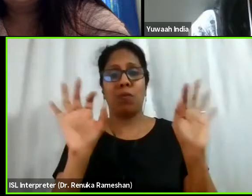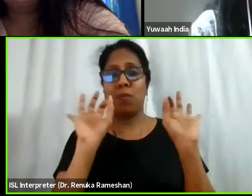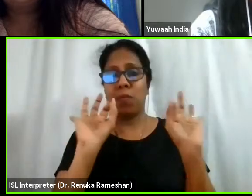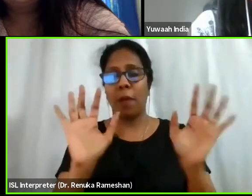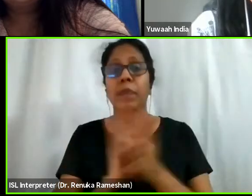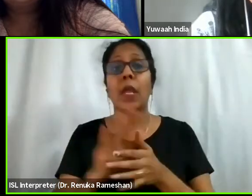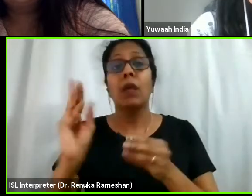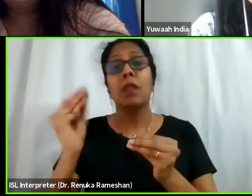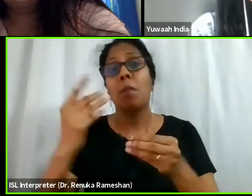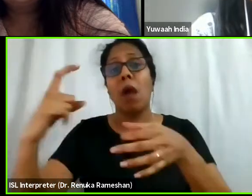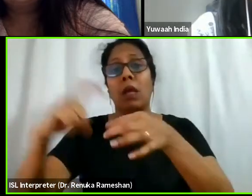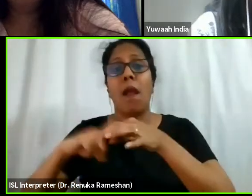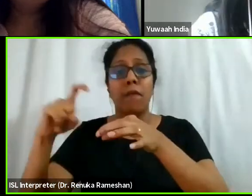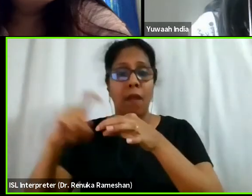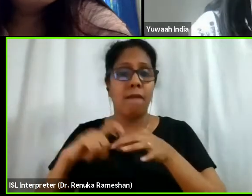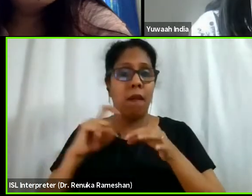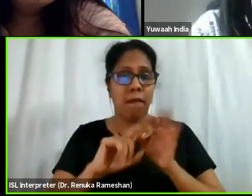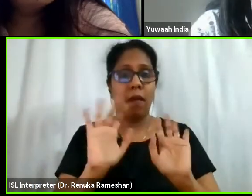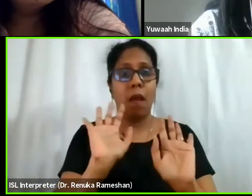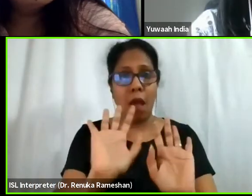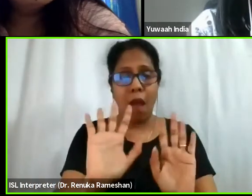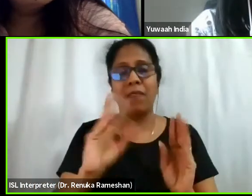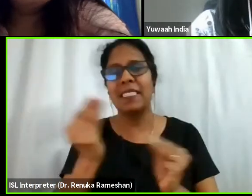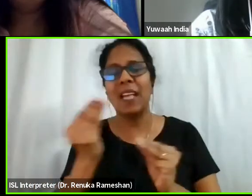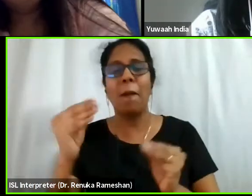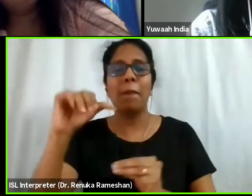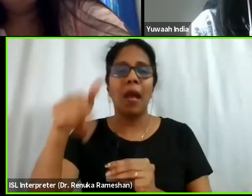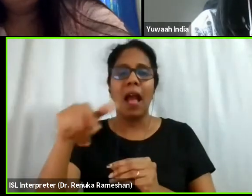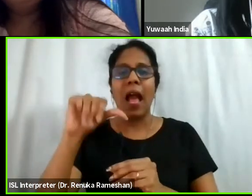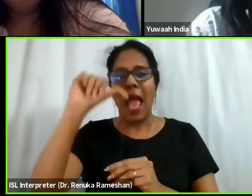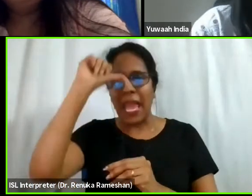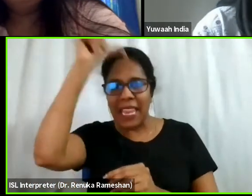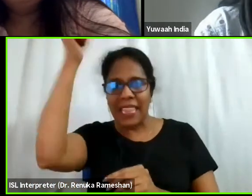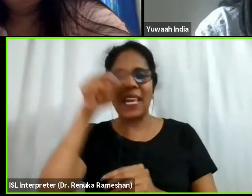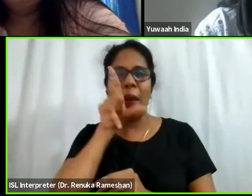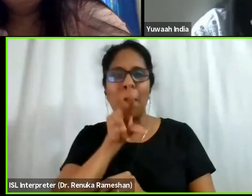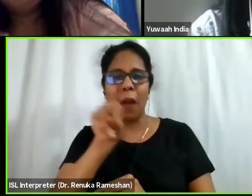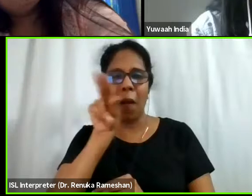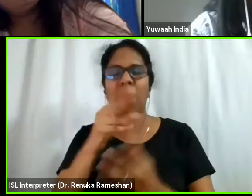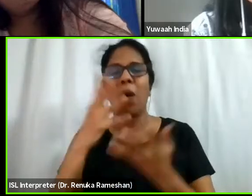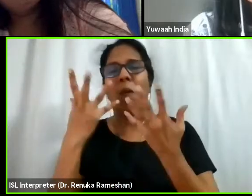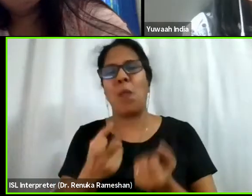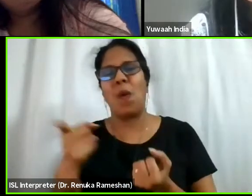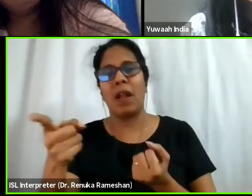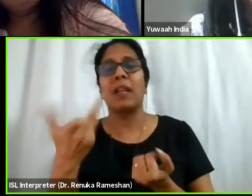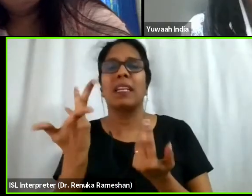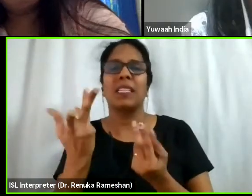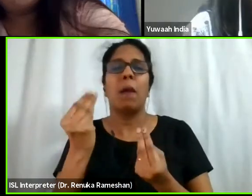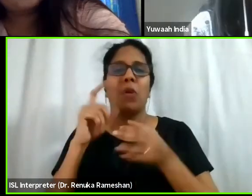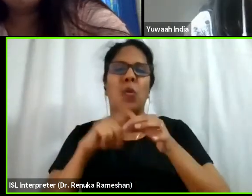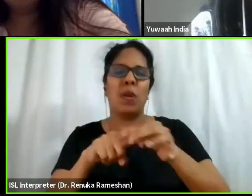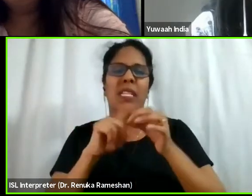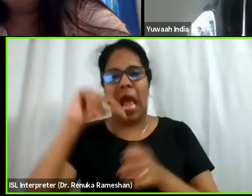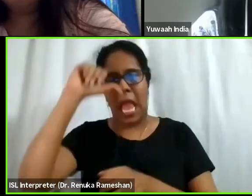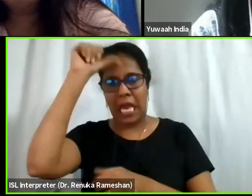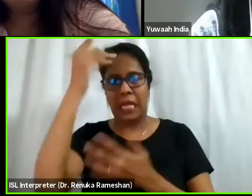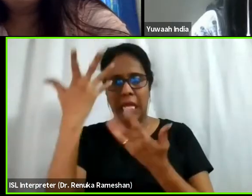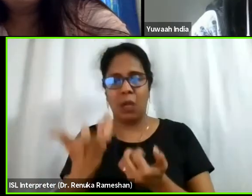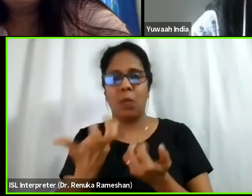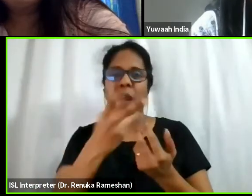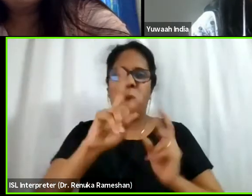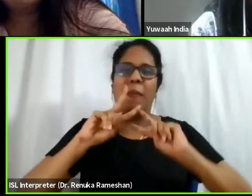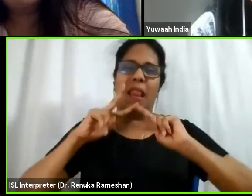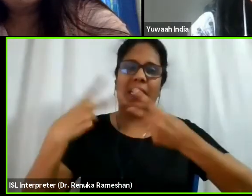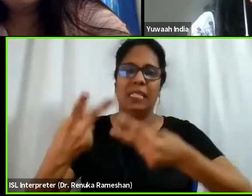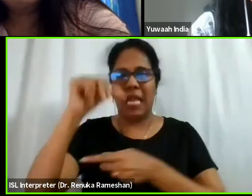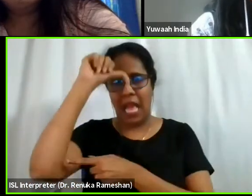ये काफी सवाल हिंदी में भी हैं, तो अगर हो सके प्लीज हिंदी में आंसर करिएगा. Thank you